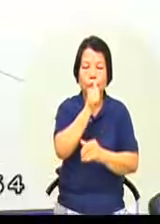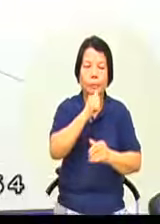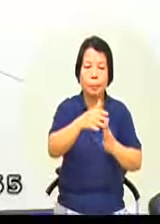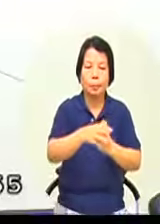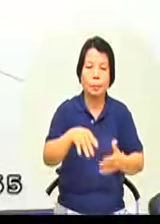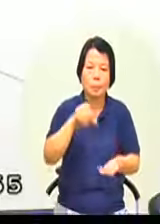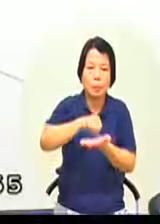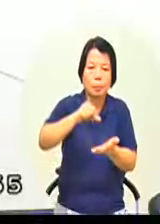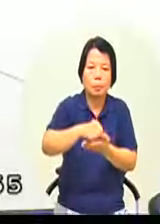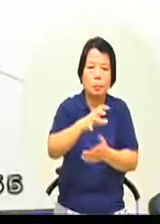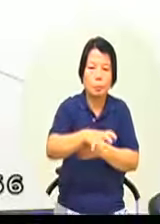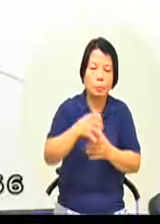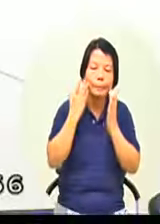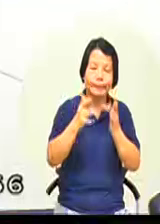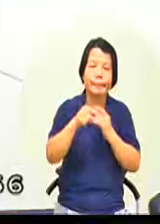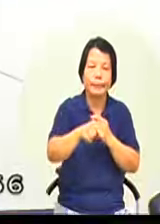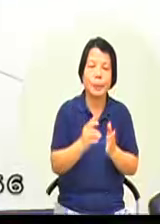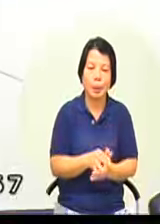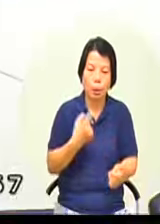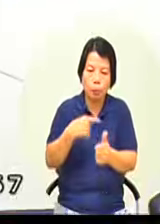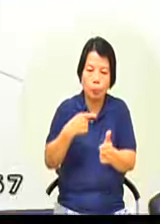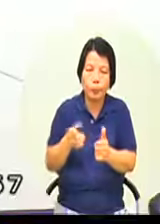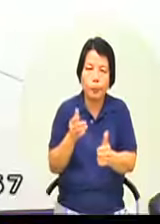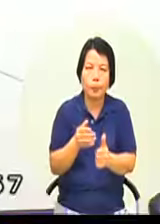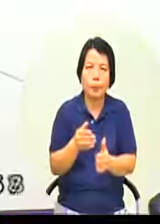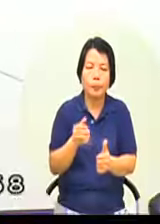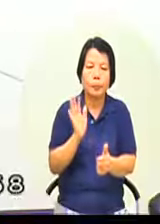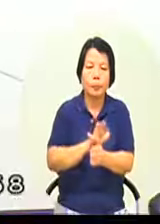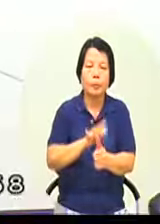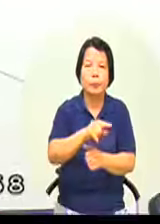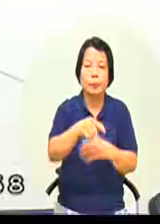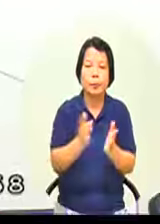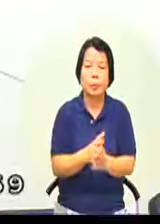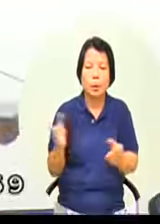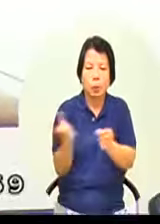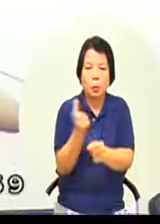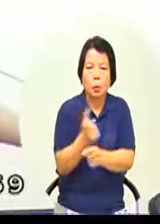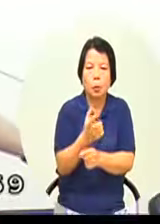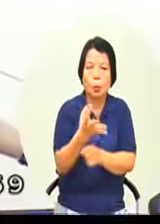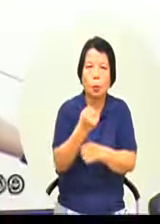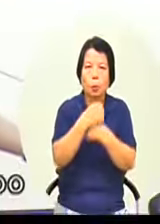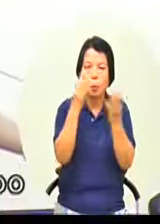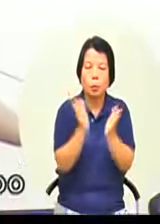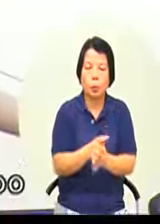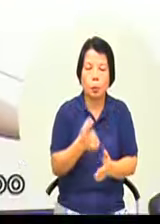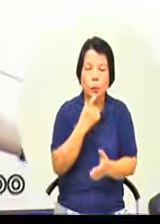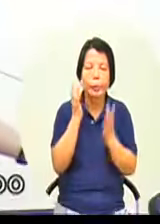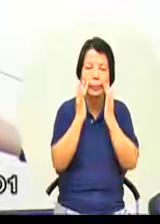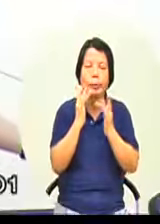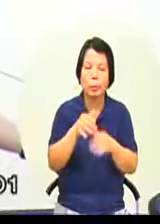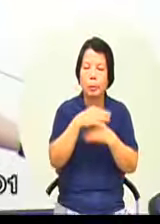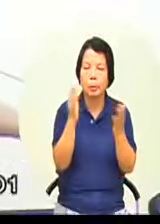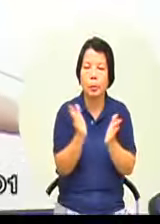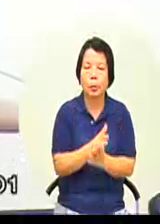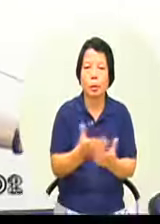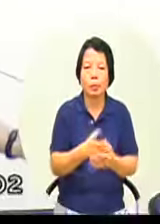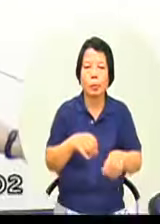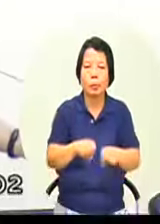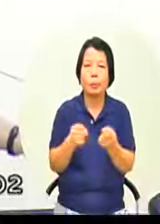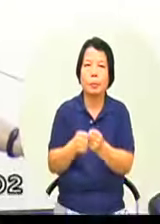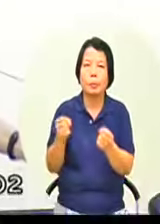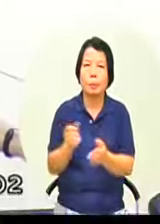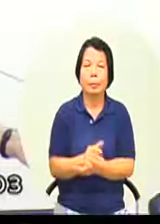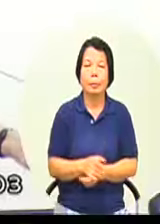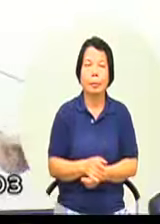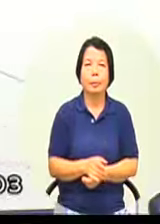导，给予他们怎样的，不要因为几个台风豪雨全部的蔬菜都泡汤了，跨天甲